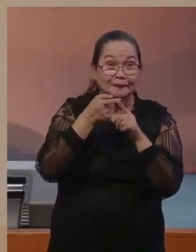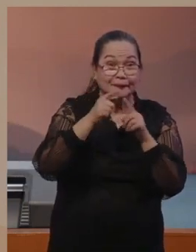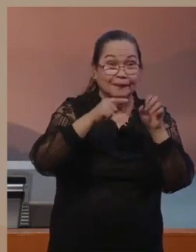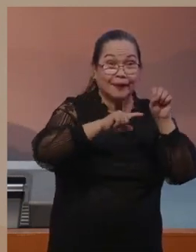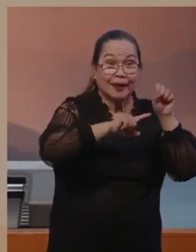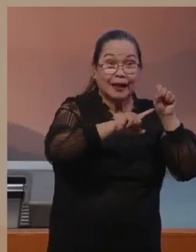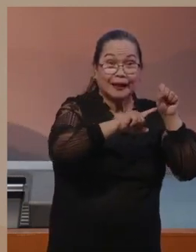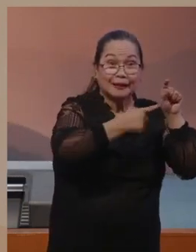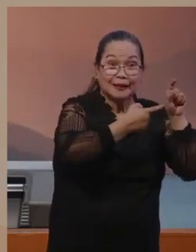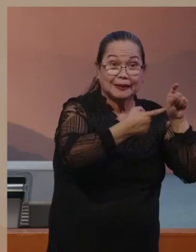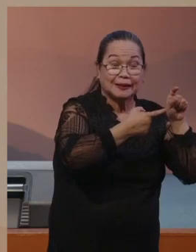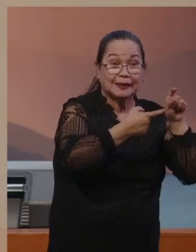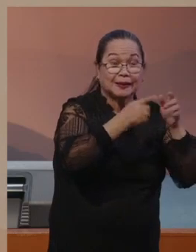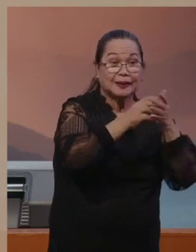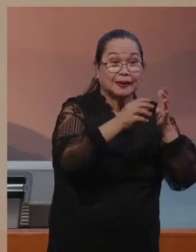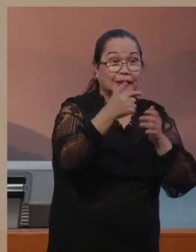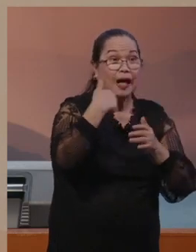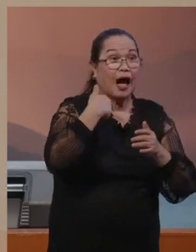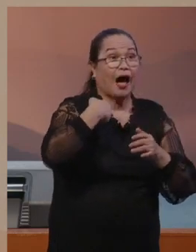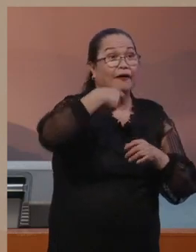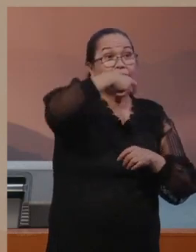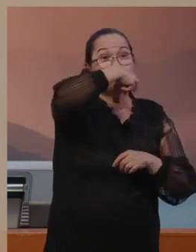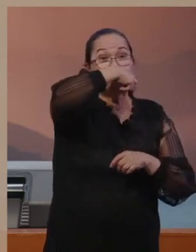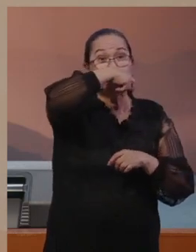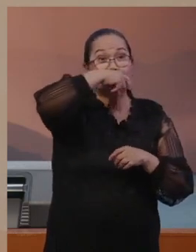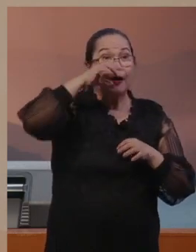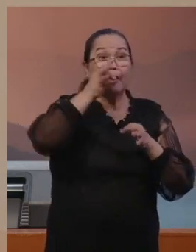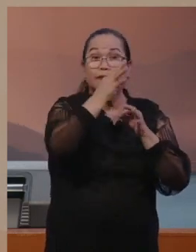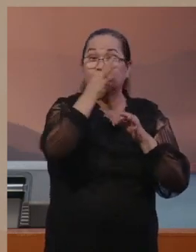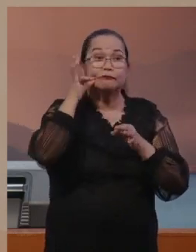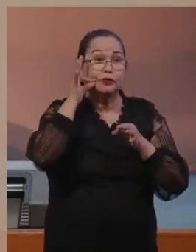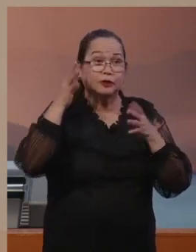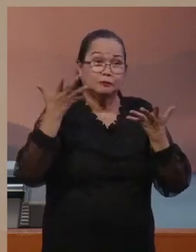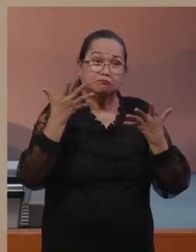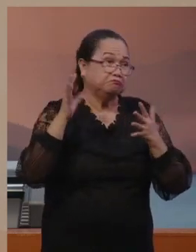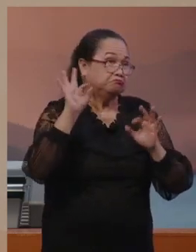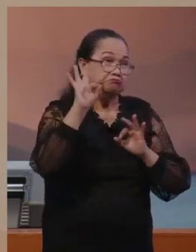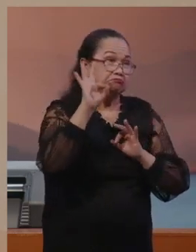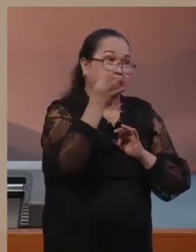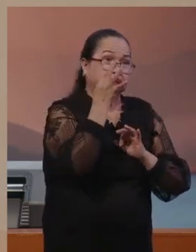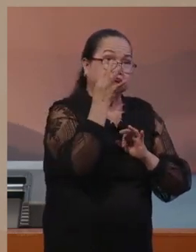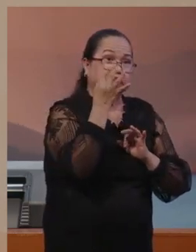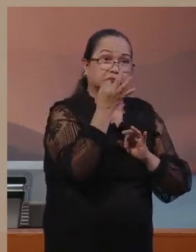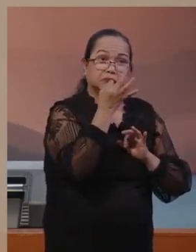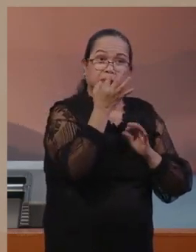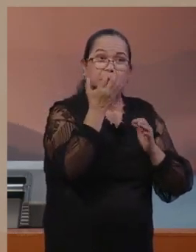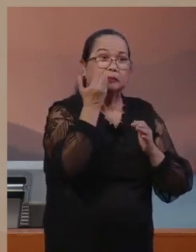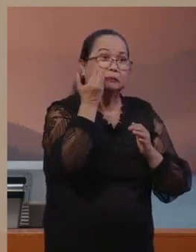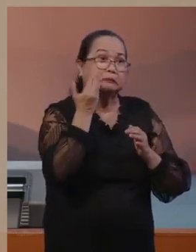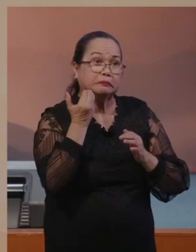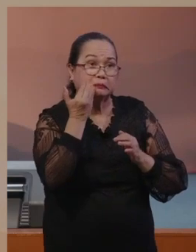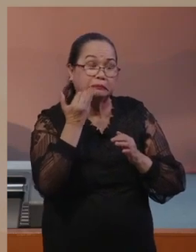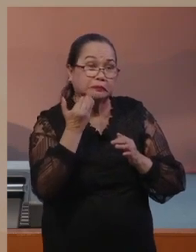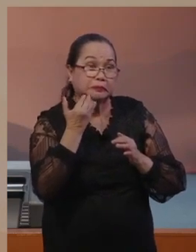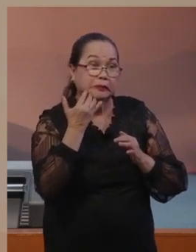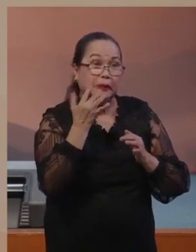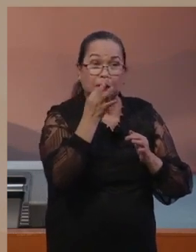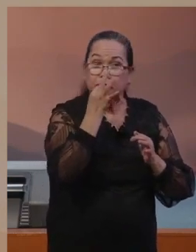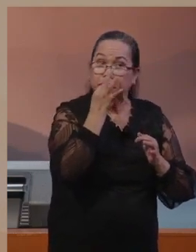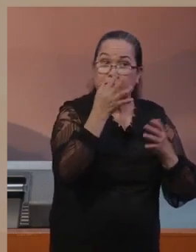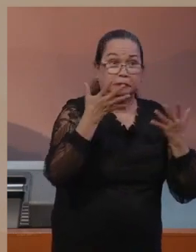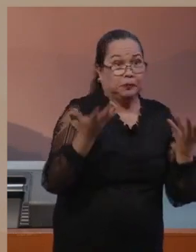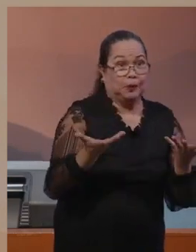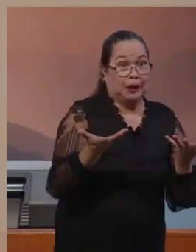chapter 37. Nagkaroon ng famine sa Israel, doon sa Kanaan, kung saan nandun ang Israelita,